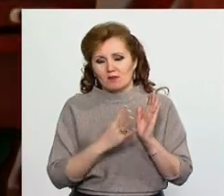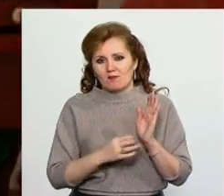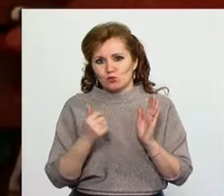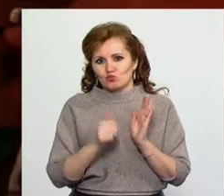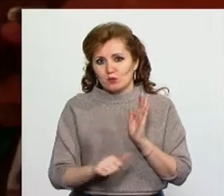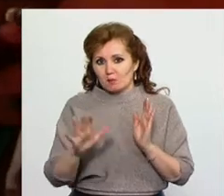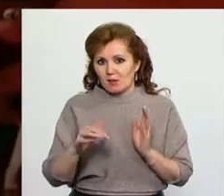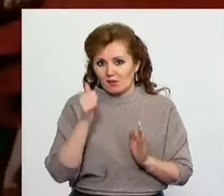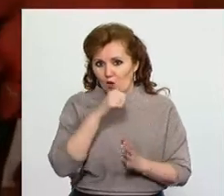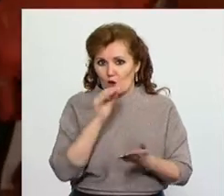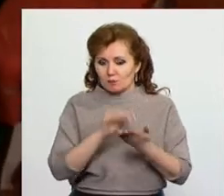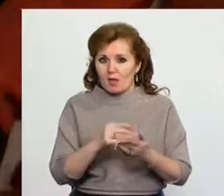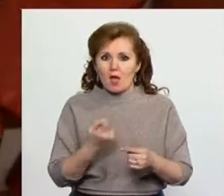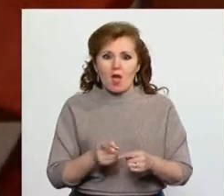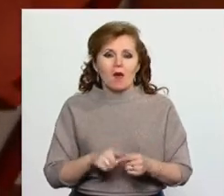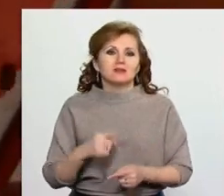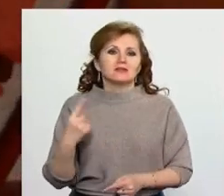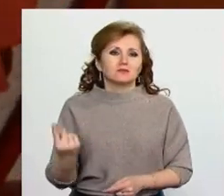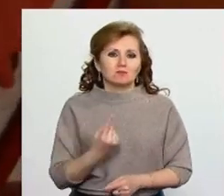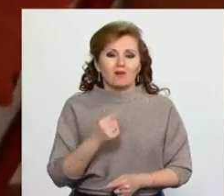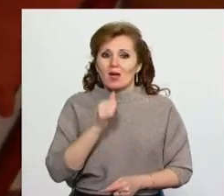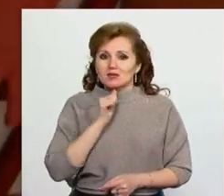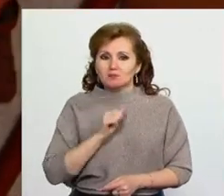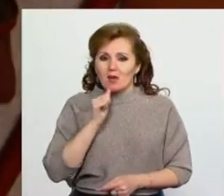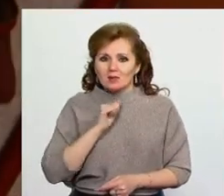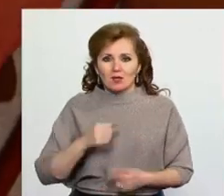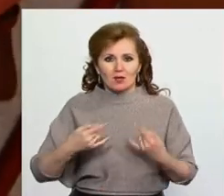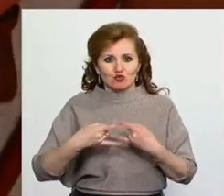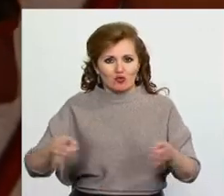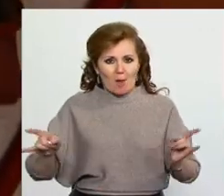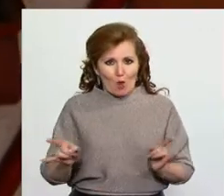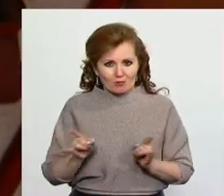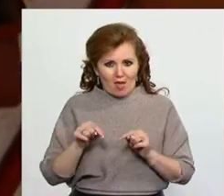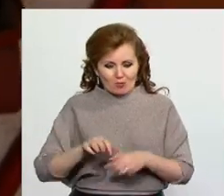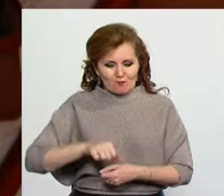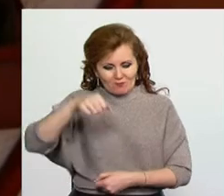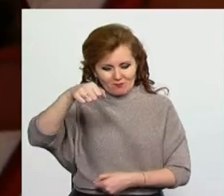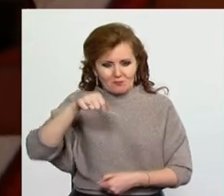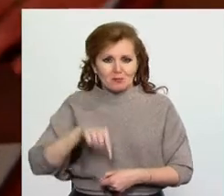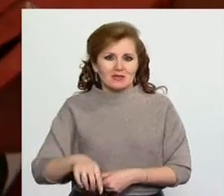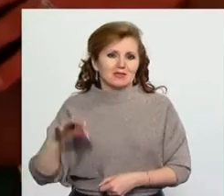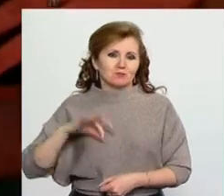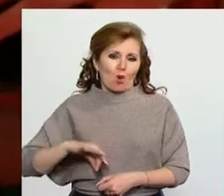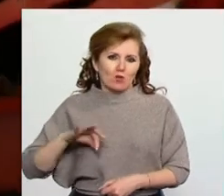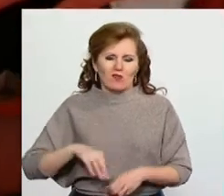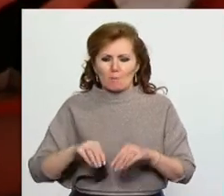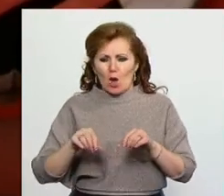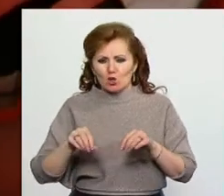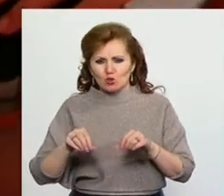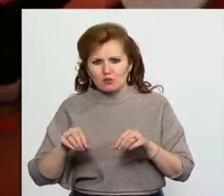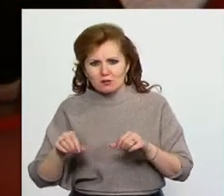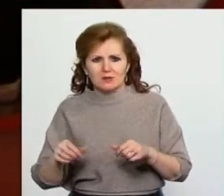1965 года. Это один из первых экспертных чемоданов, которые использовались. Тут порошки